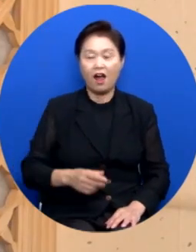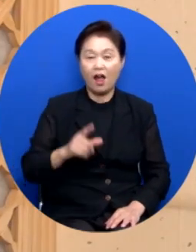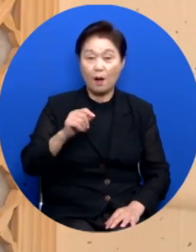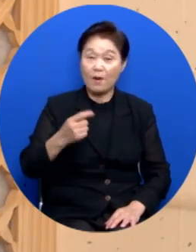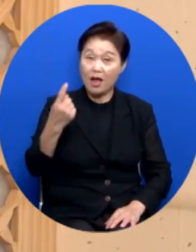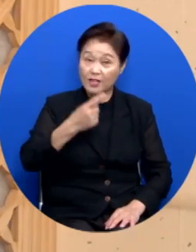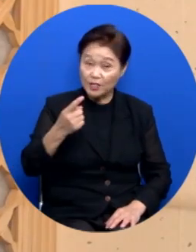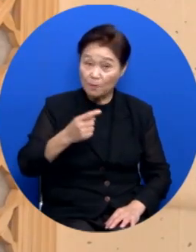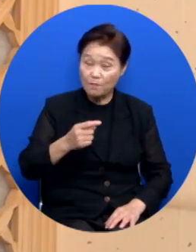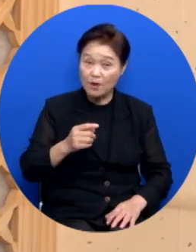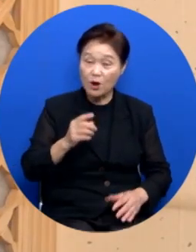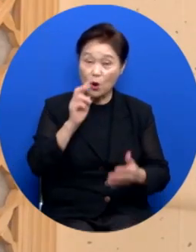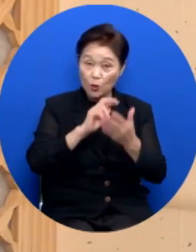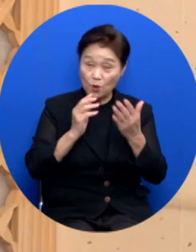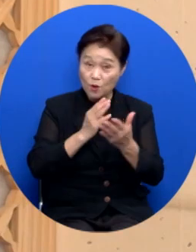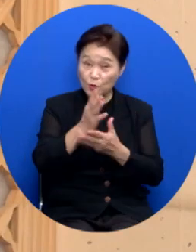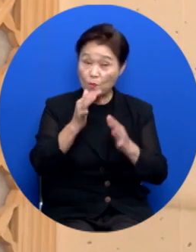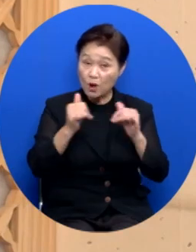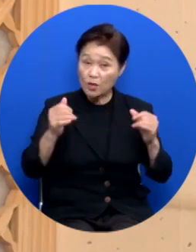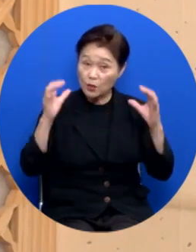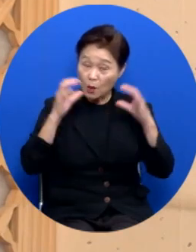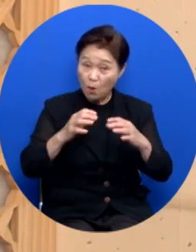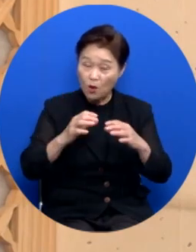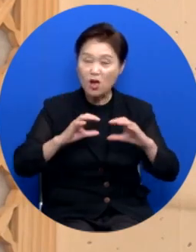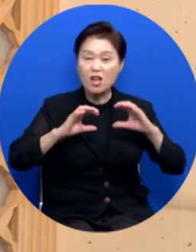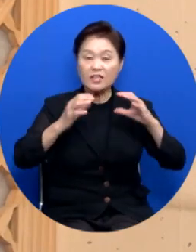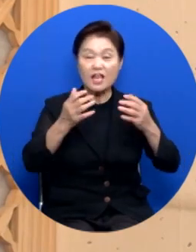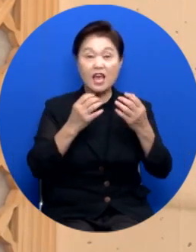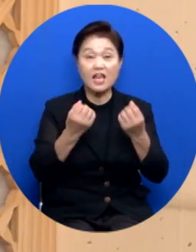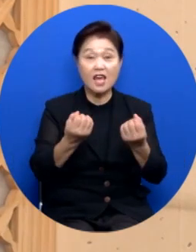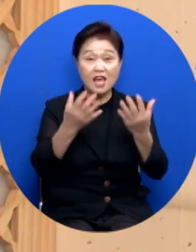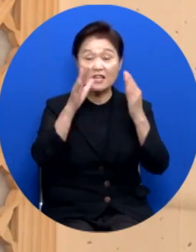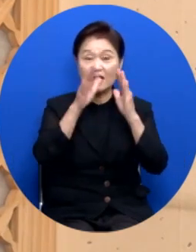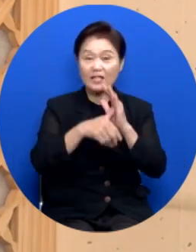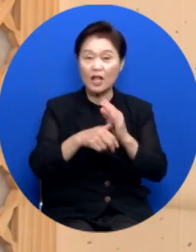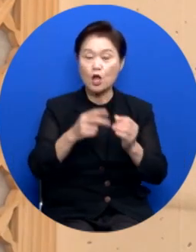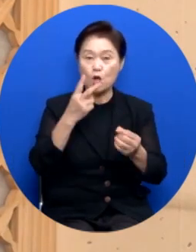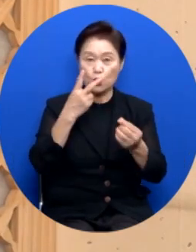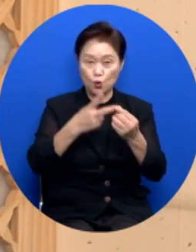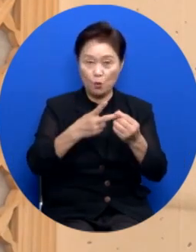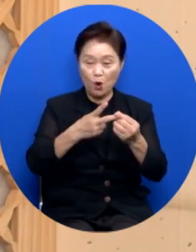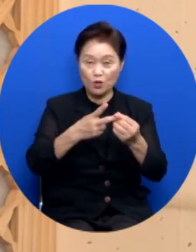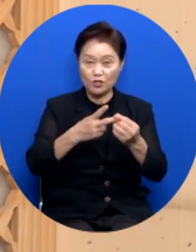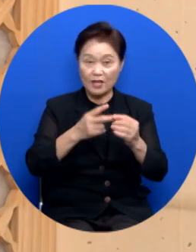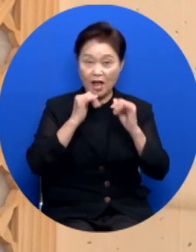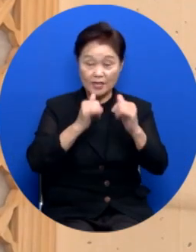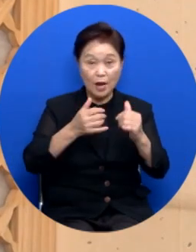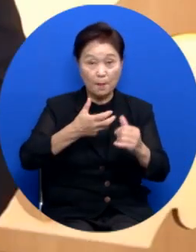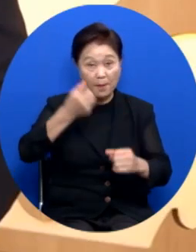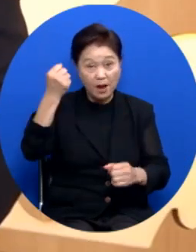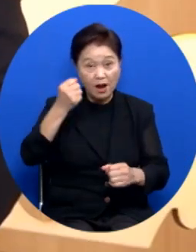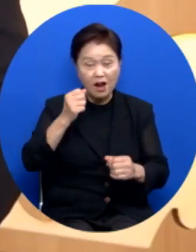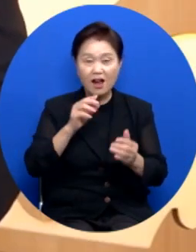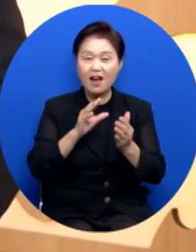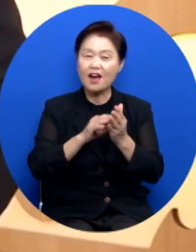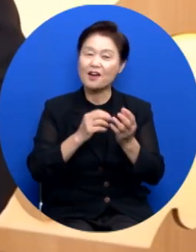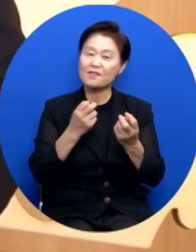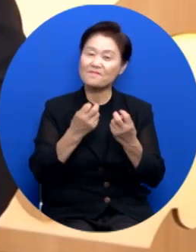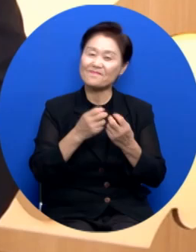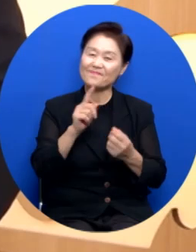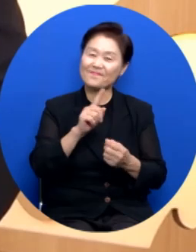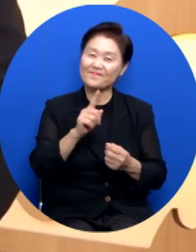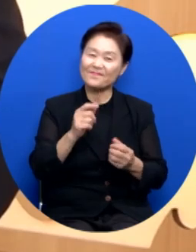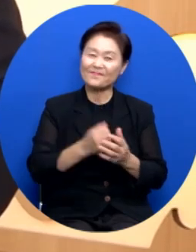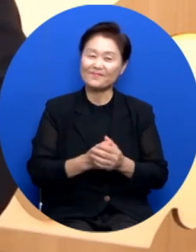세계 대회에서 두 번씩이나 어 수상을 했습니다 비결이 있습니다